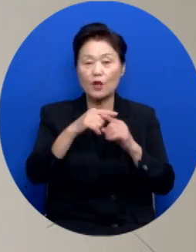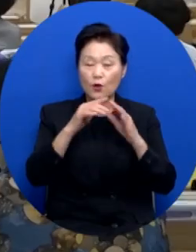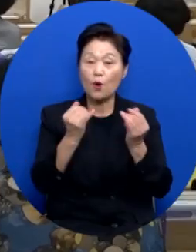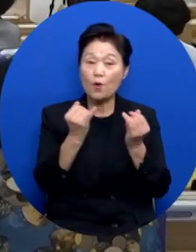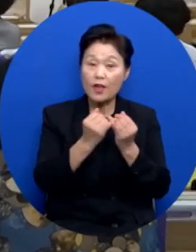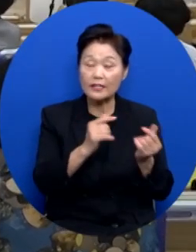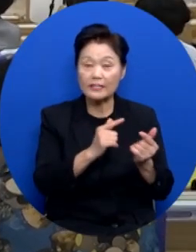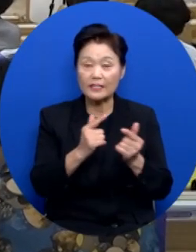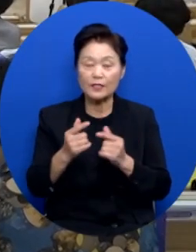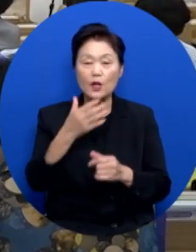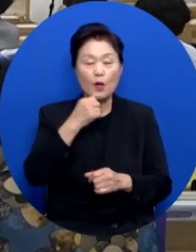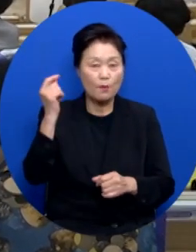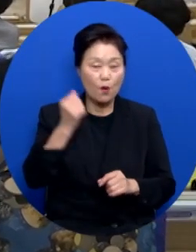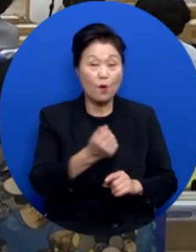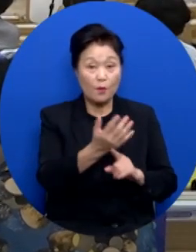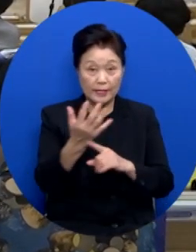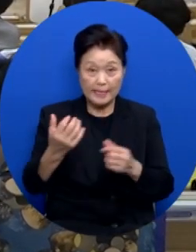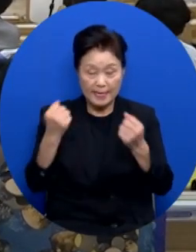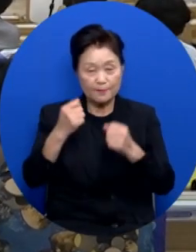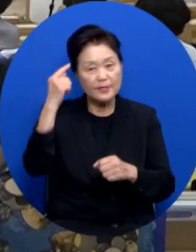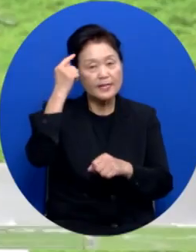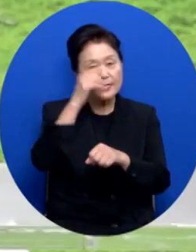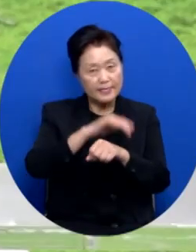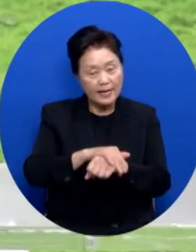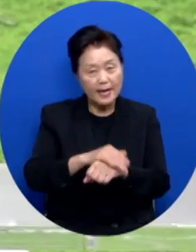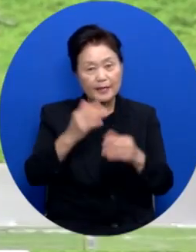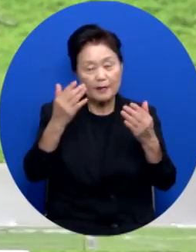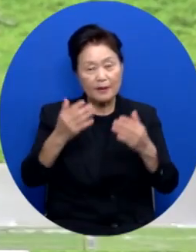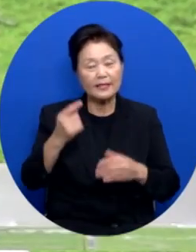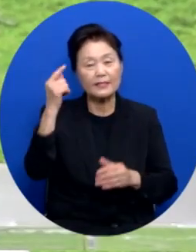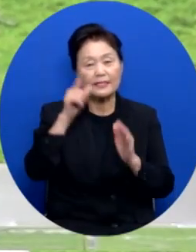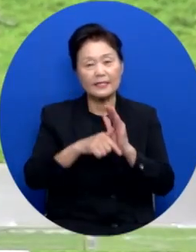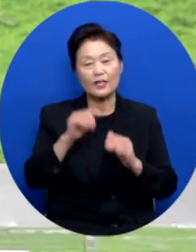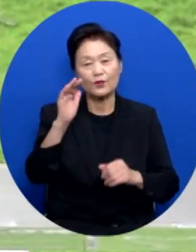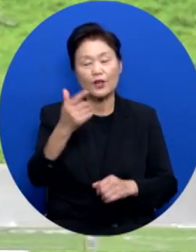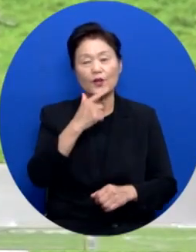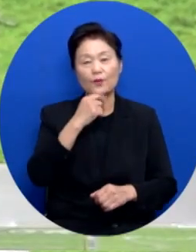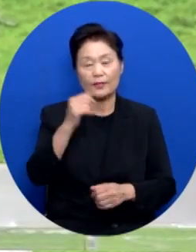여성들이 복음을 전하는 힘과 지혜를 얻는 시간이 되길 바란다고 전했습니다.